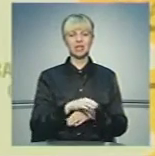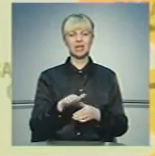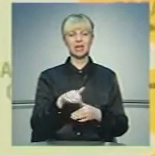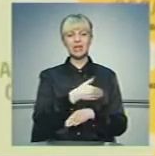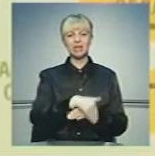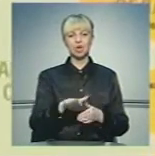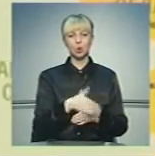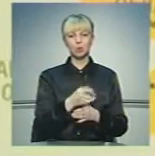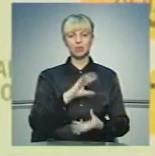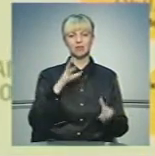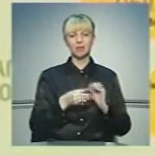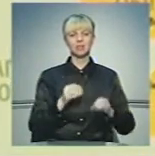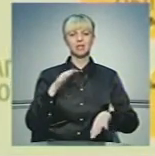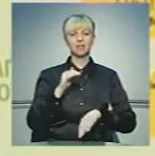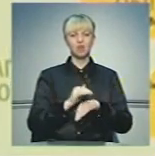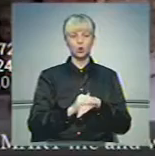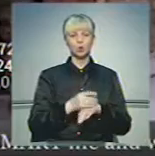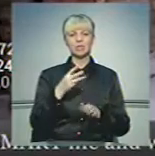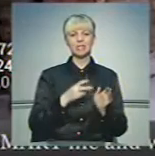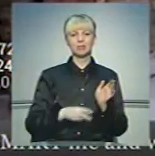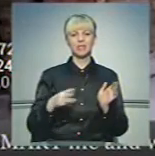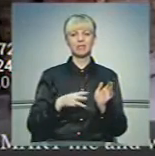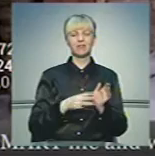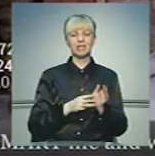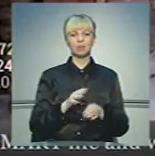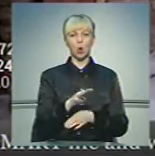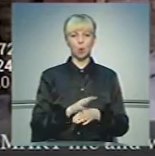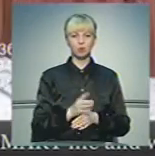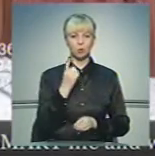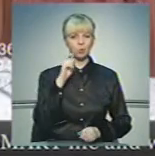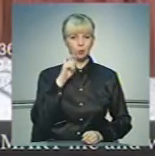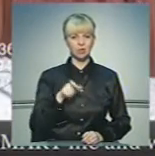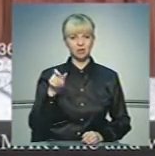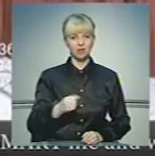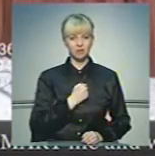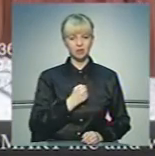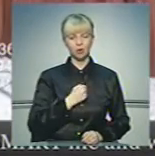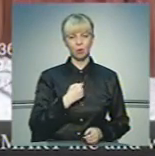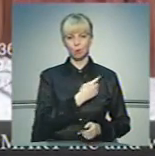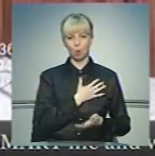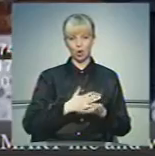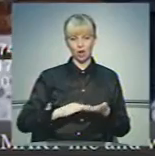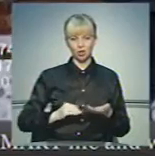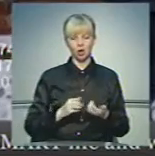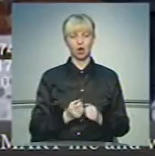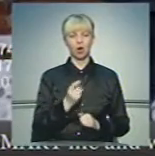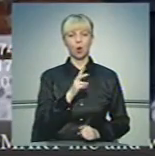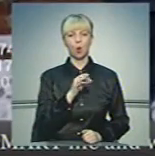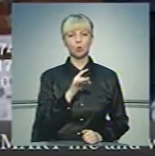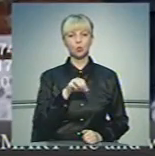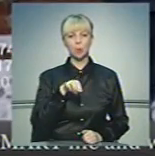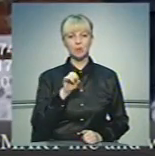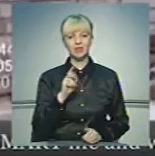розмежування. Загалом зафіксовано 78 обстрілів. Одного українського військового поранено, а у Курдюмівці